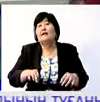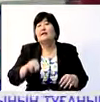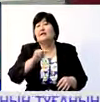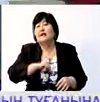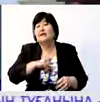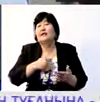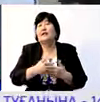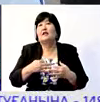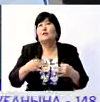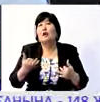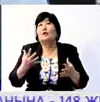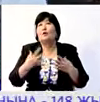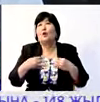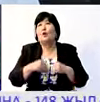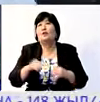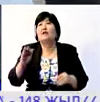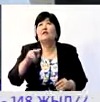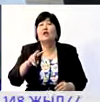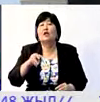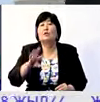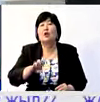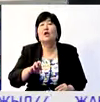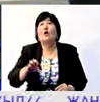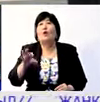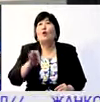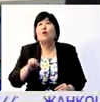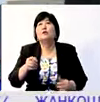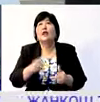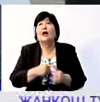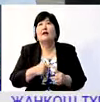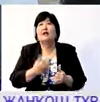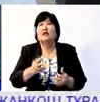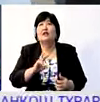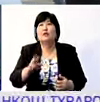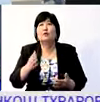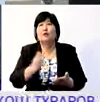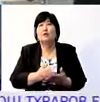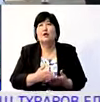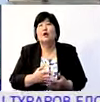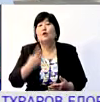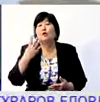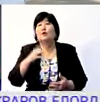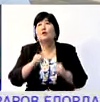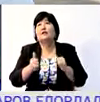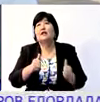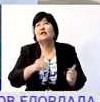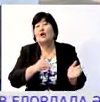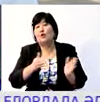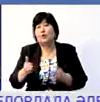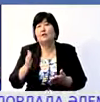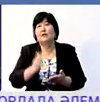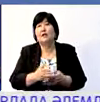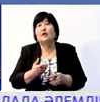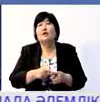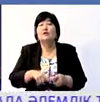Және де біз отбасымызбен филармония, облыстық Қызылорда филармониясының атынан келіп тұрмыз. төрт сайыстан өтіп жатыр бүгінгі сайыс.